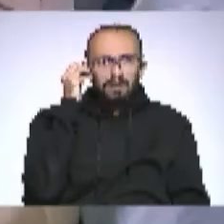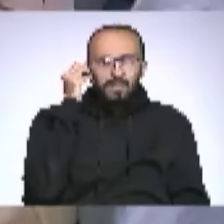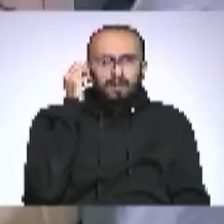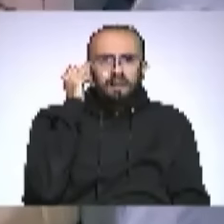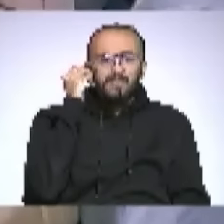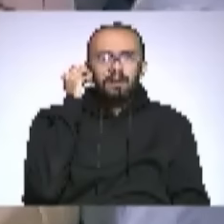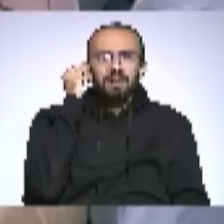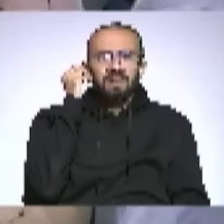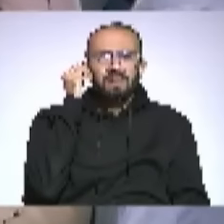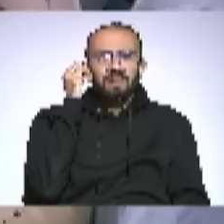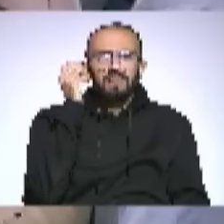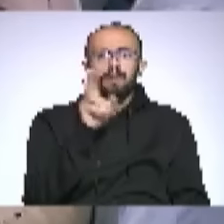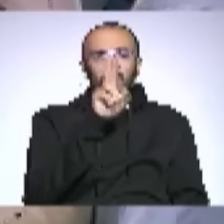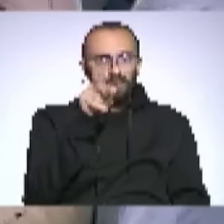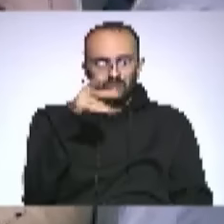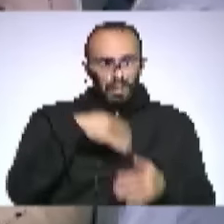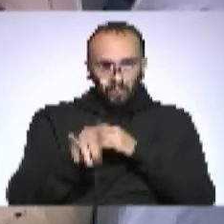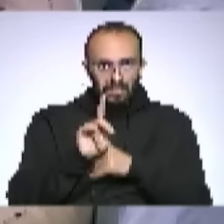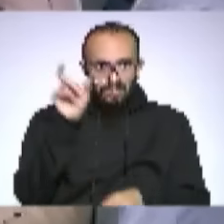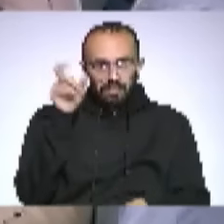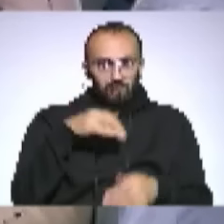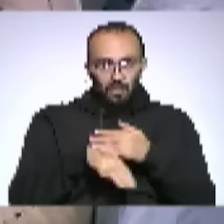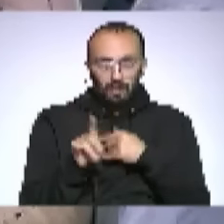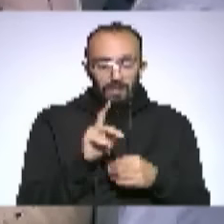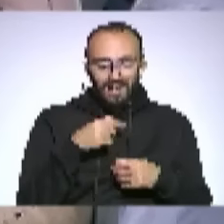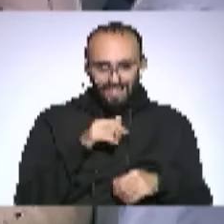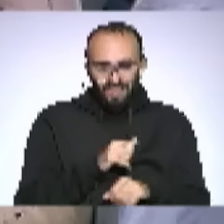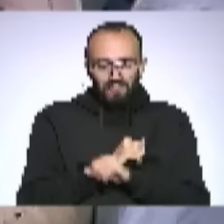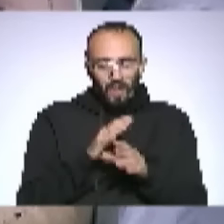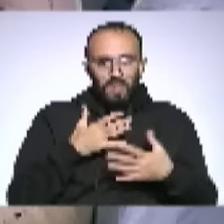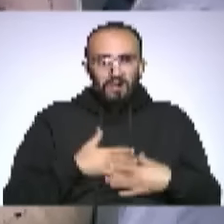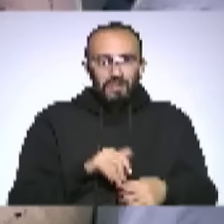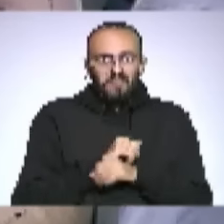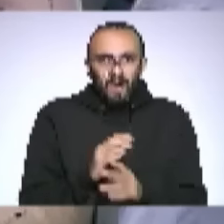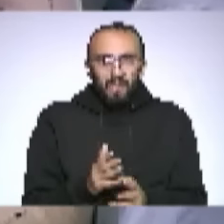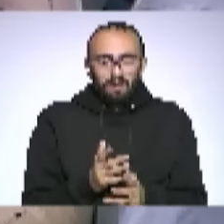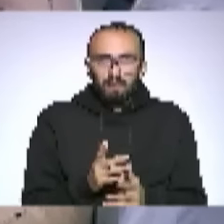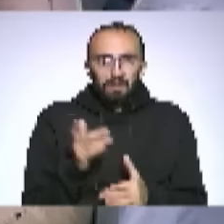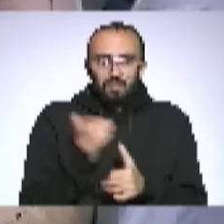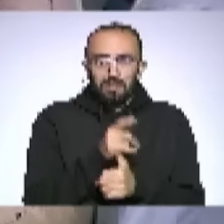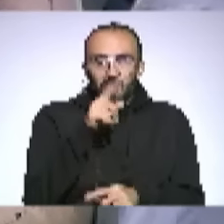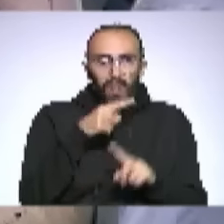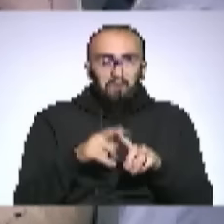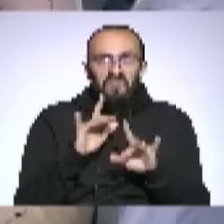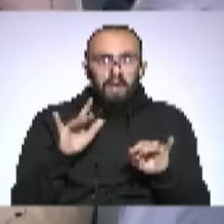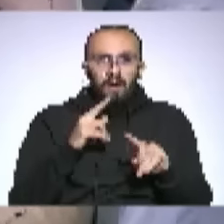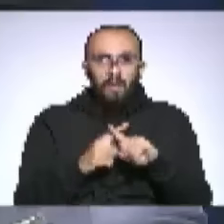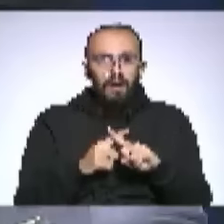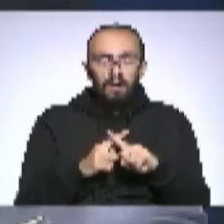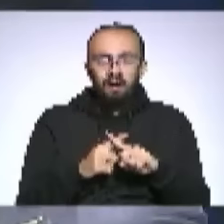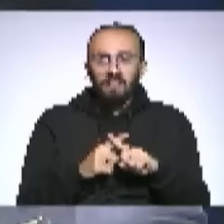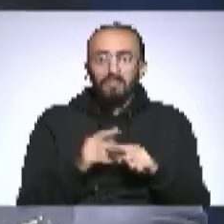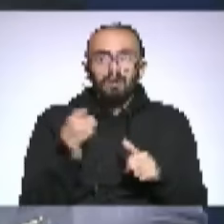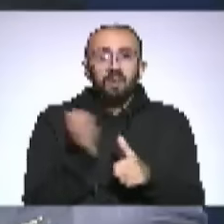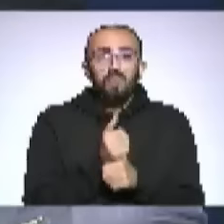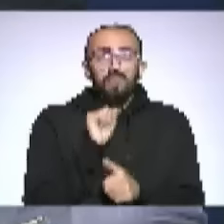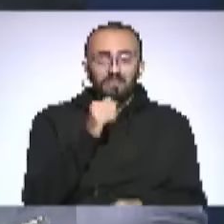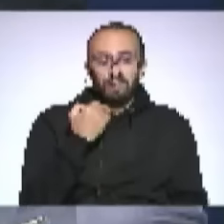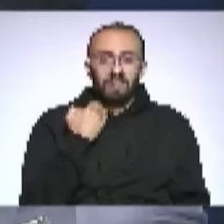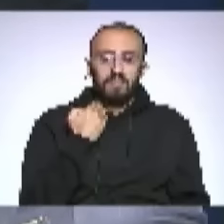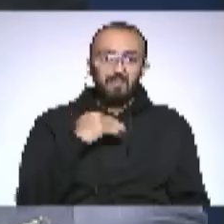طب انا بقول لجوزي انا مش قادره اغد راحتي مش قادره اقعد براحتي زوج مخطئ طبعا طبعا الزوج ل